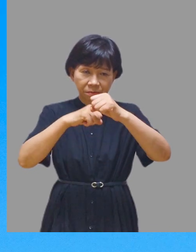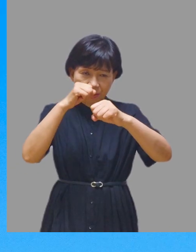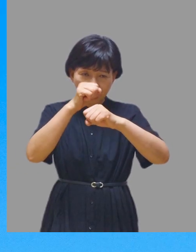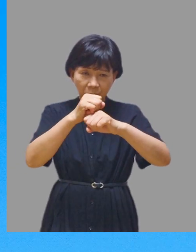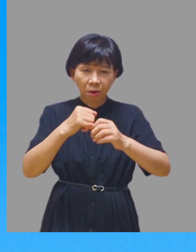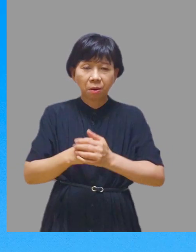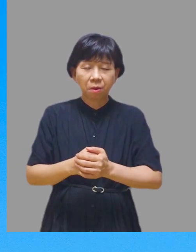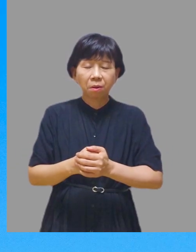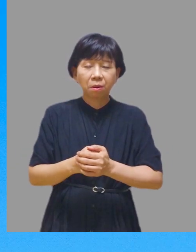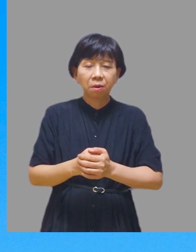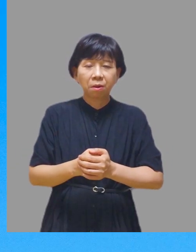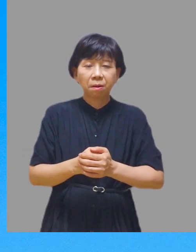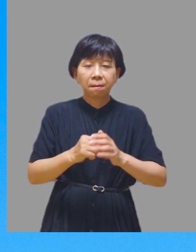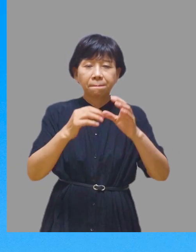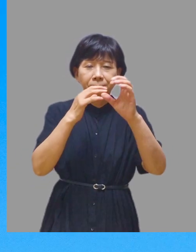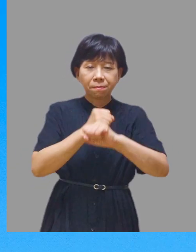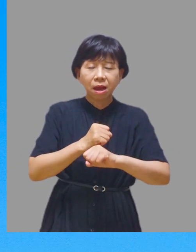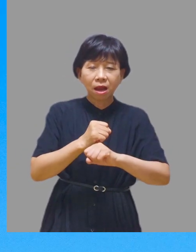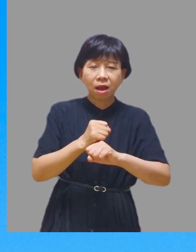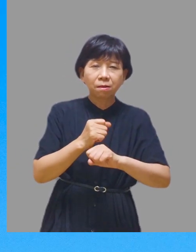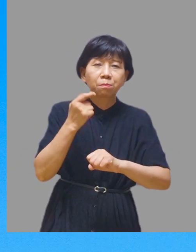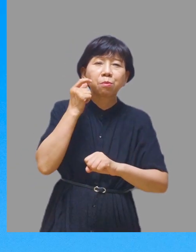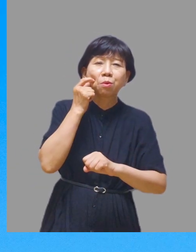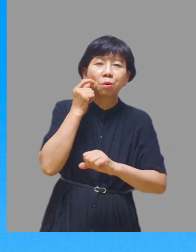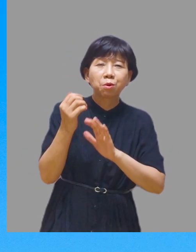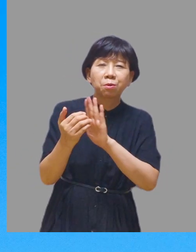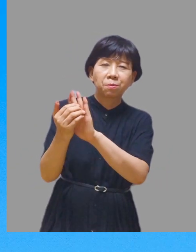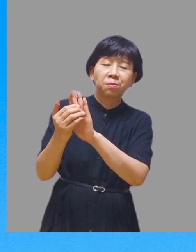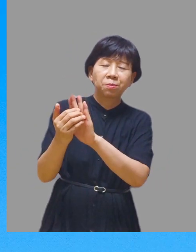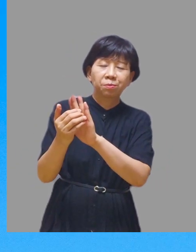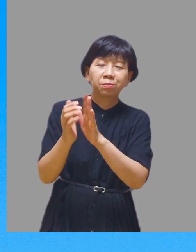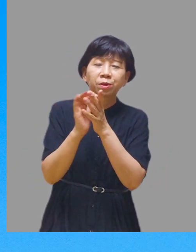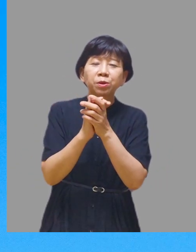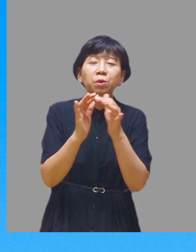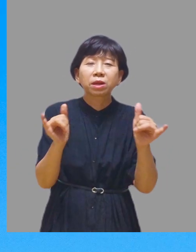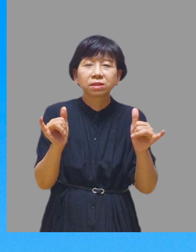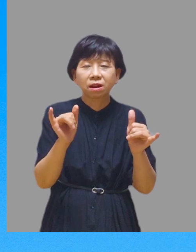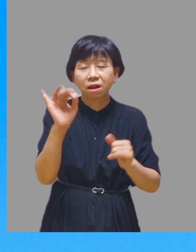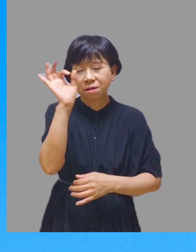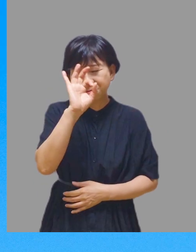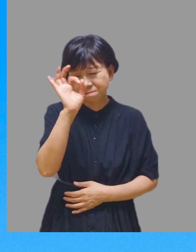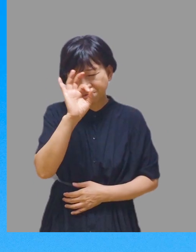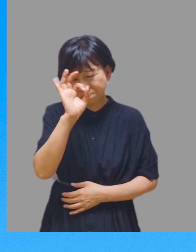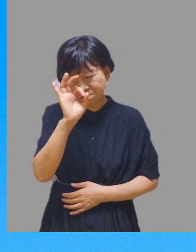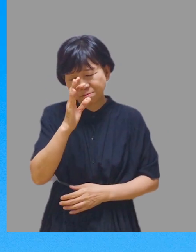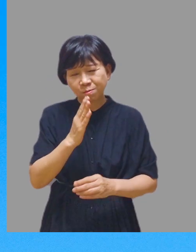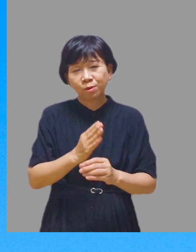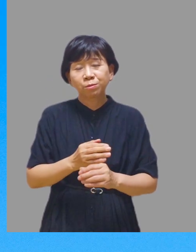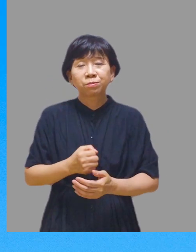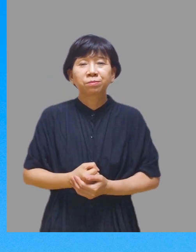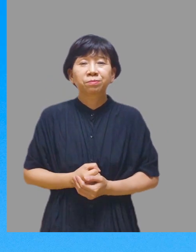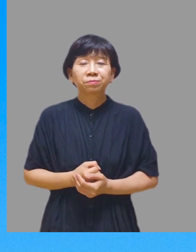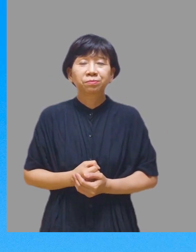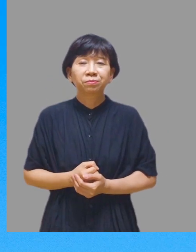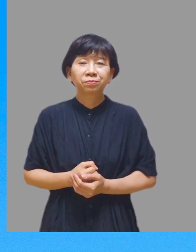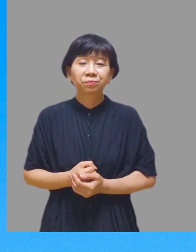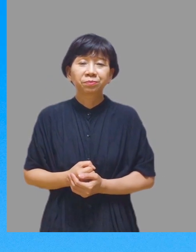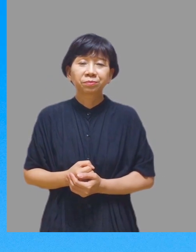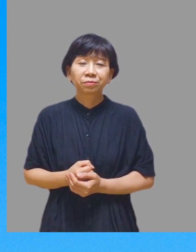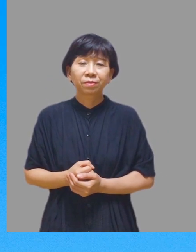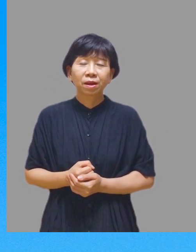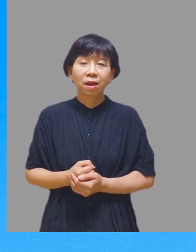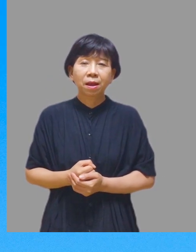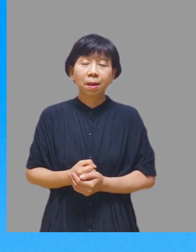멸하지 못하게 할 사람을 내가 그 가운데에서 찾다가 찾지 못하였으므로 아멘. 여기서